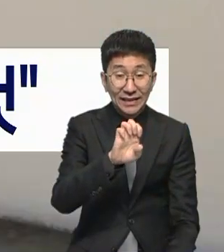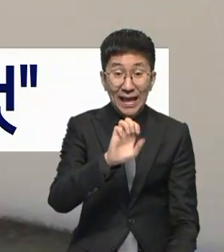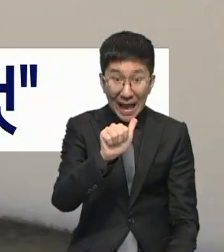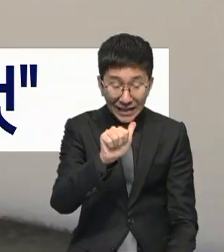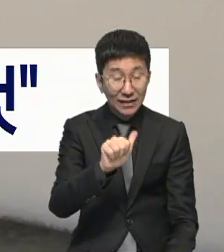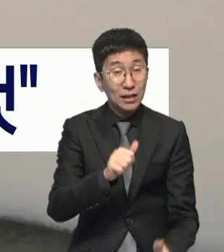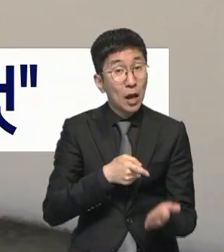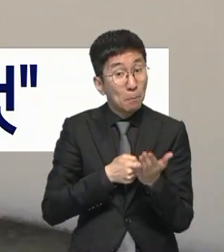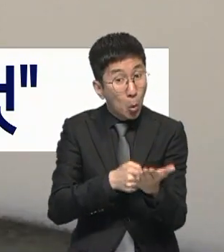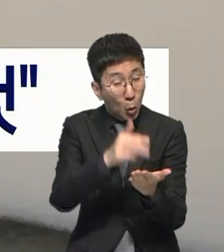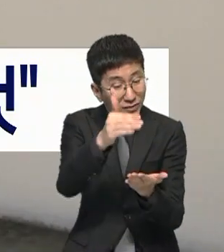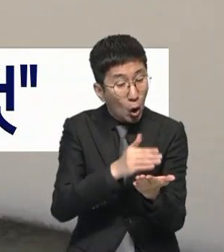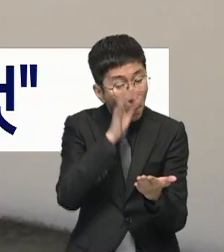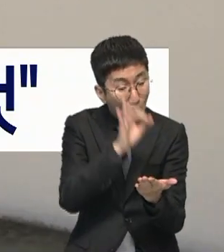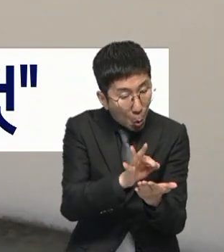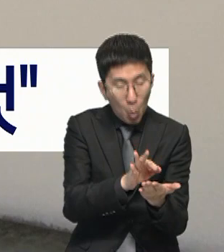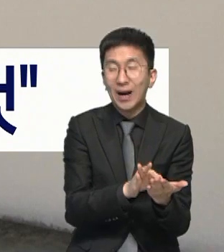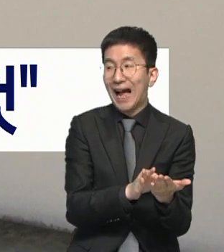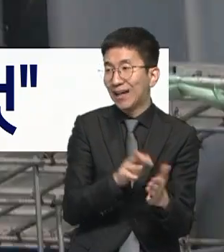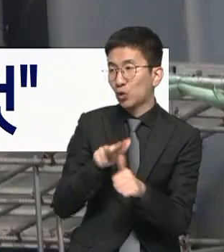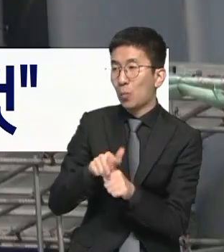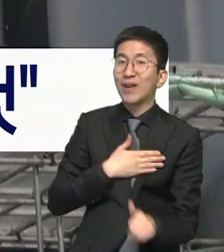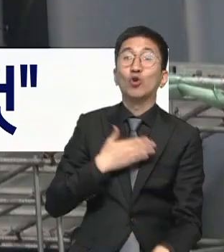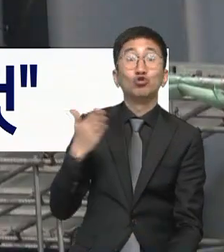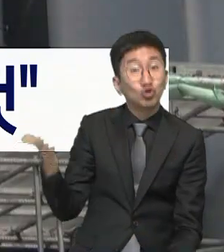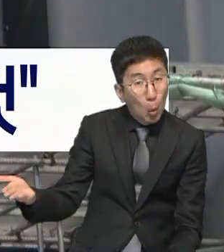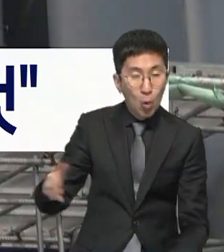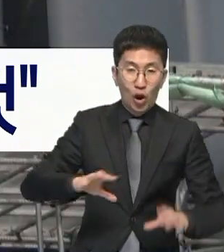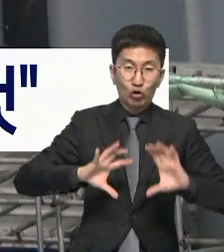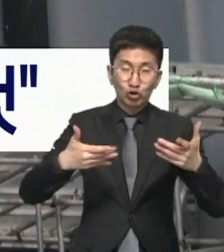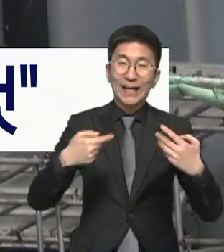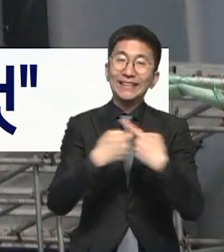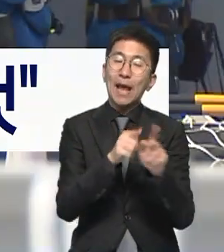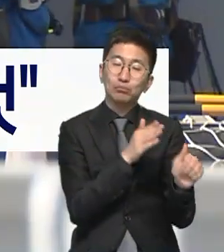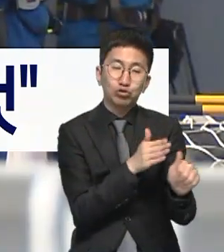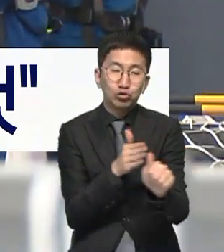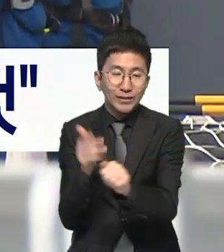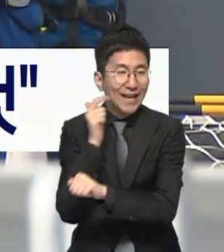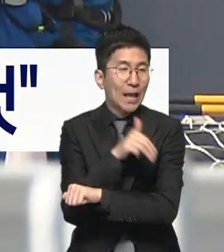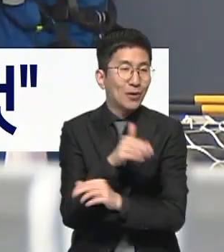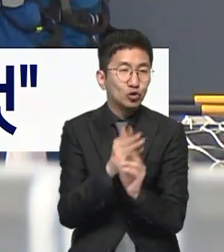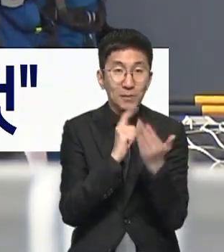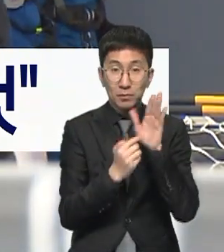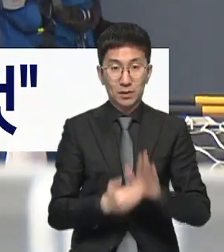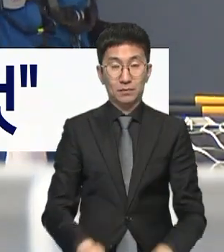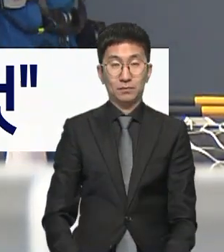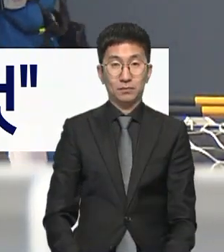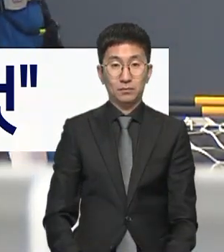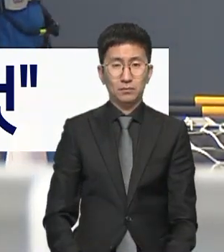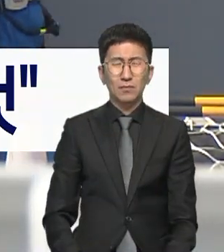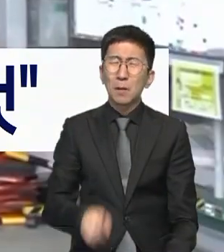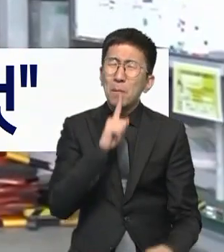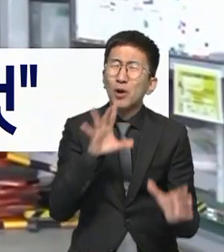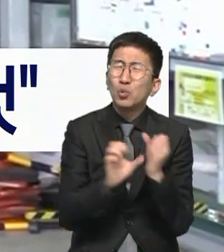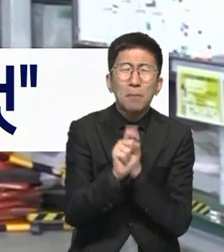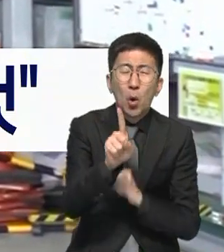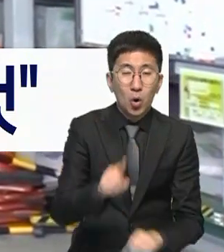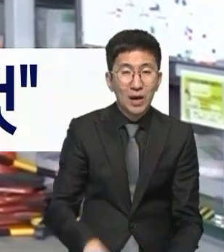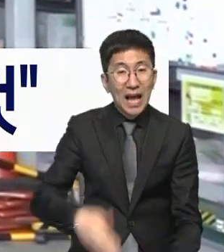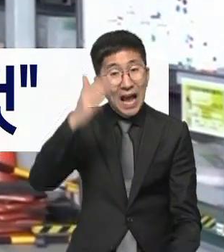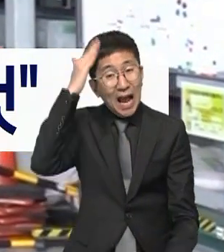바탕으로 투명하게 정보를 공개하고 국제사회 이해를 구하겠다고 강조했습니다 즉 이미 한국